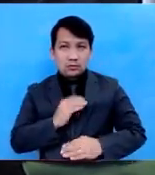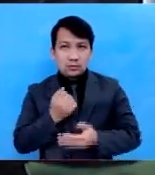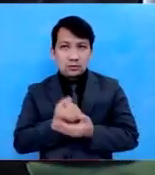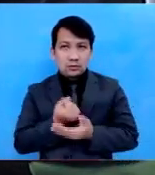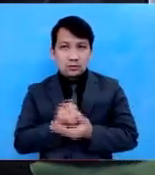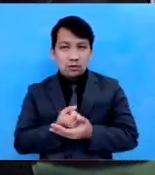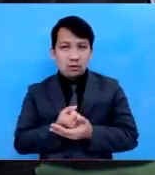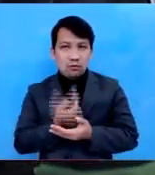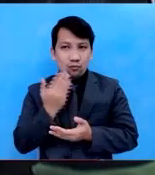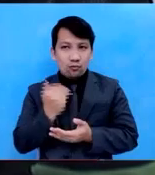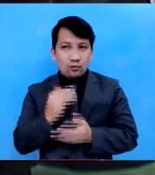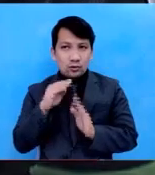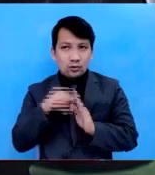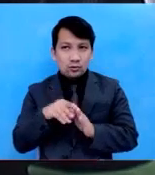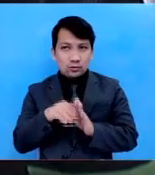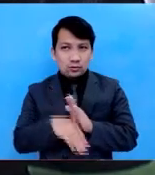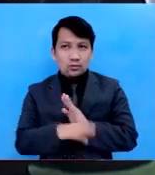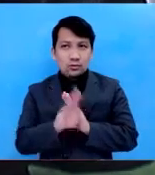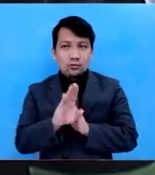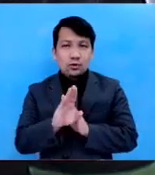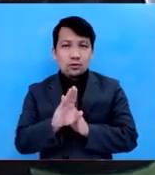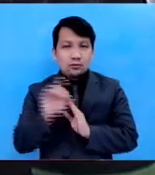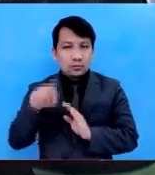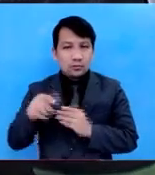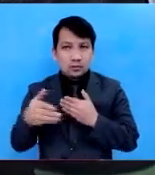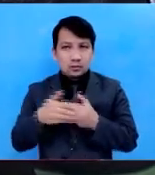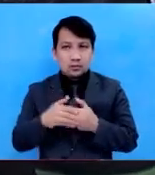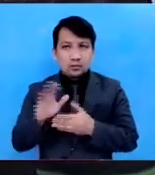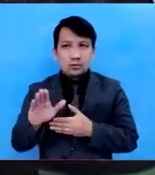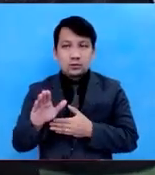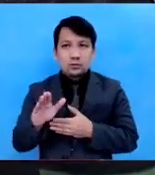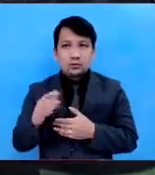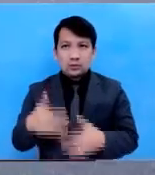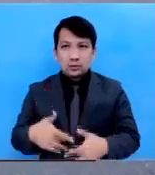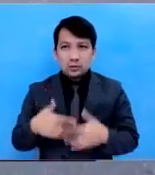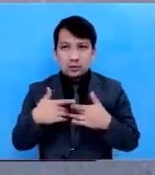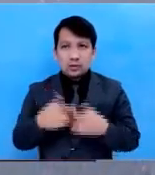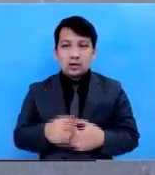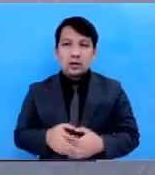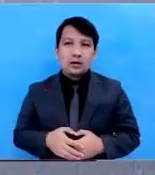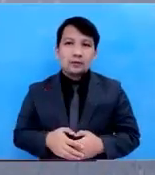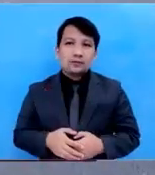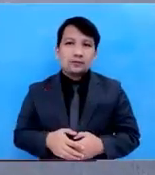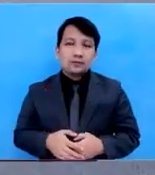epekto na inflation at mataas na estado ng pamumuhay.